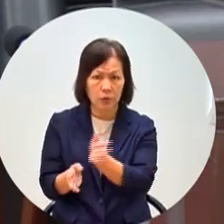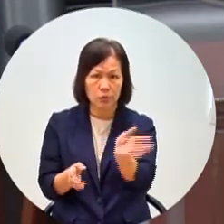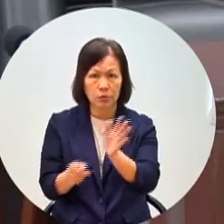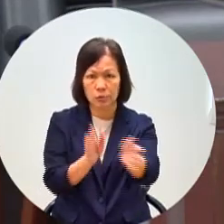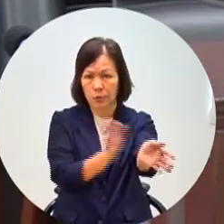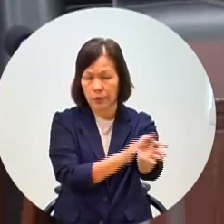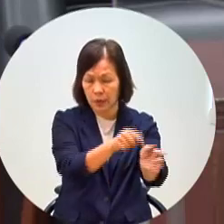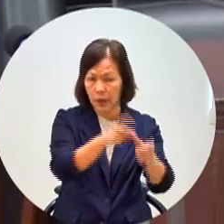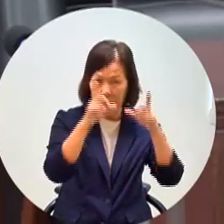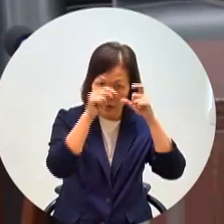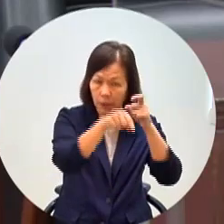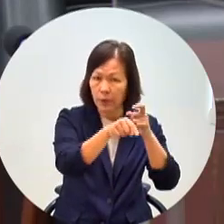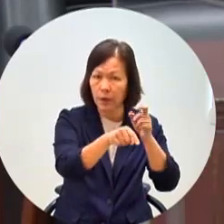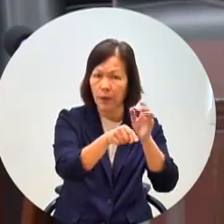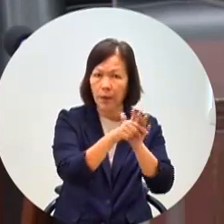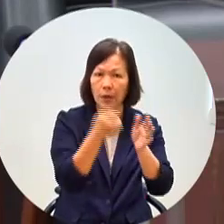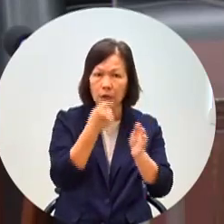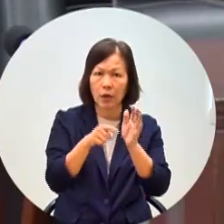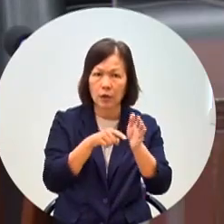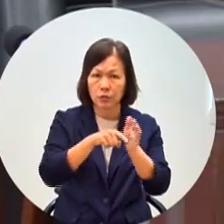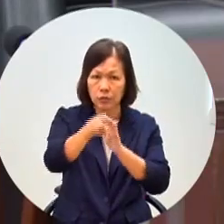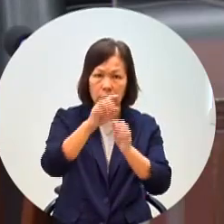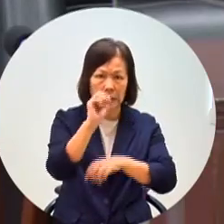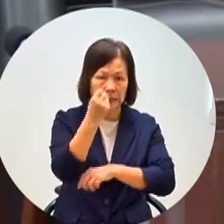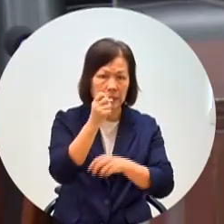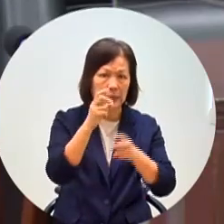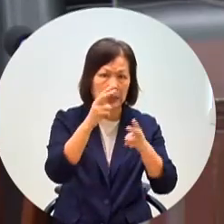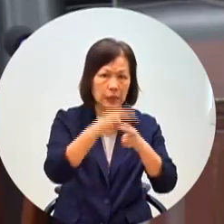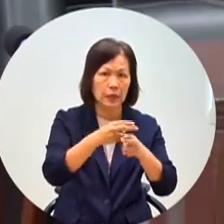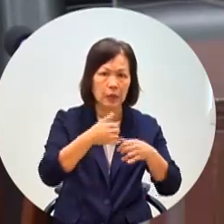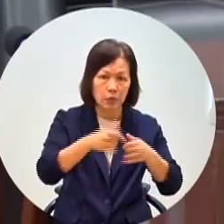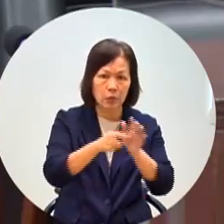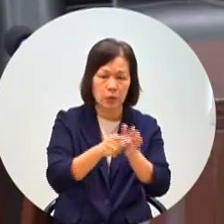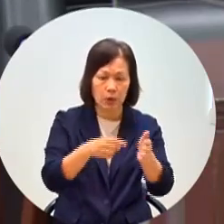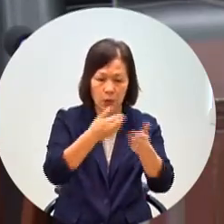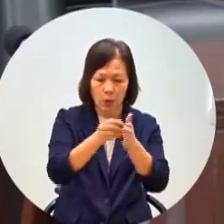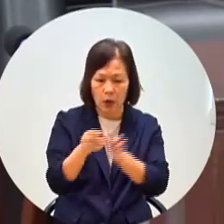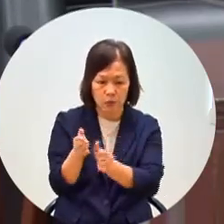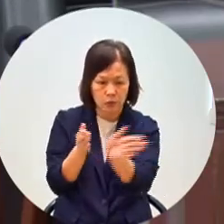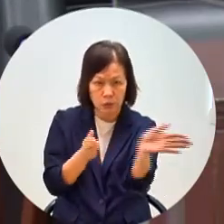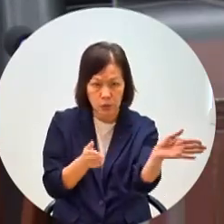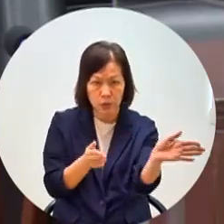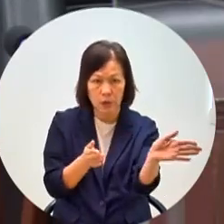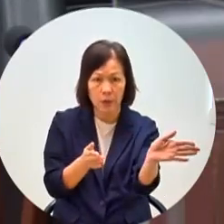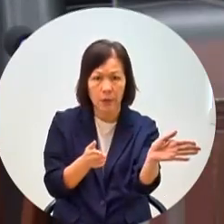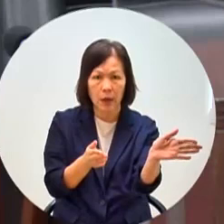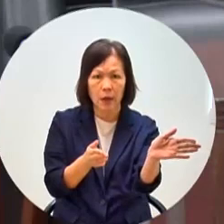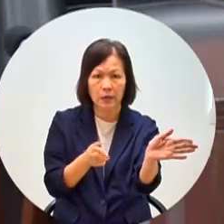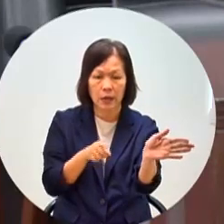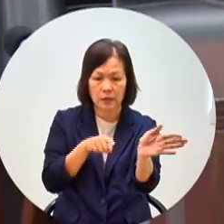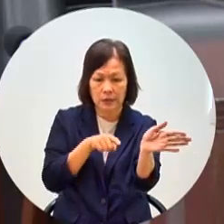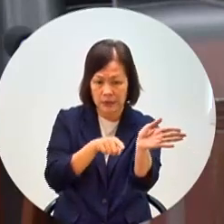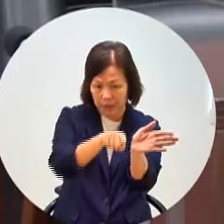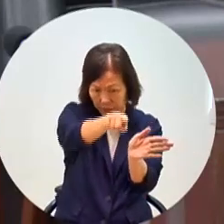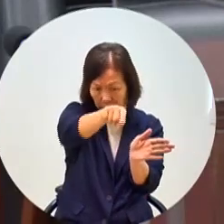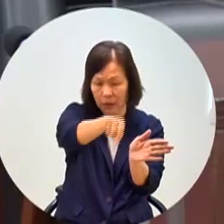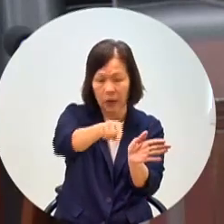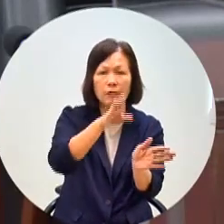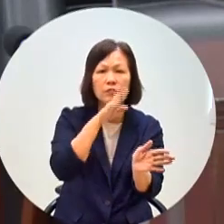片，要往信义路，你画左转，其实信义路是前面直直的那一条路，